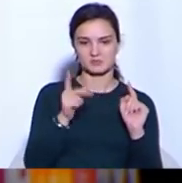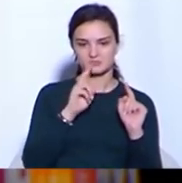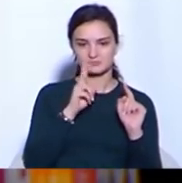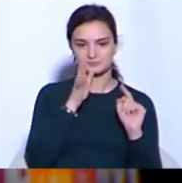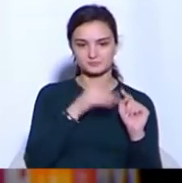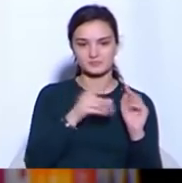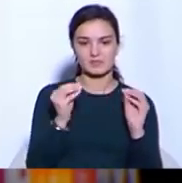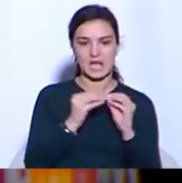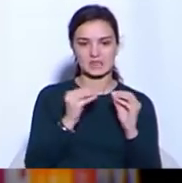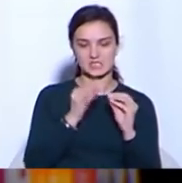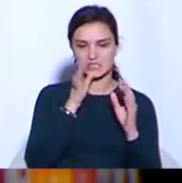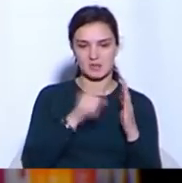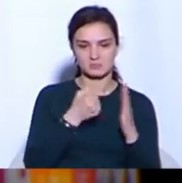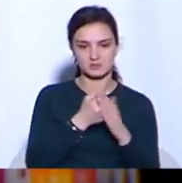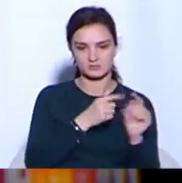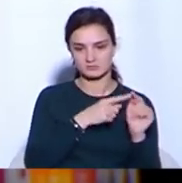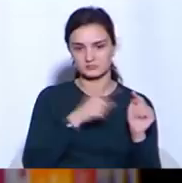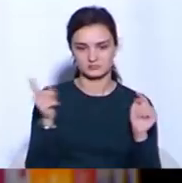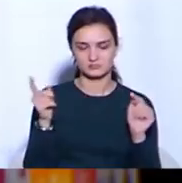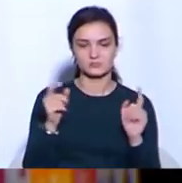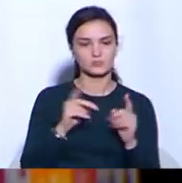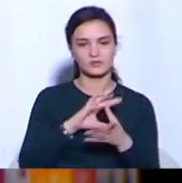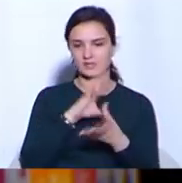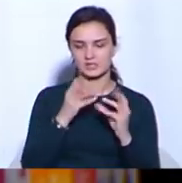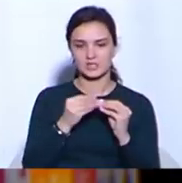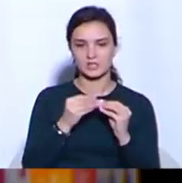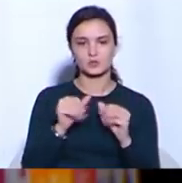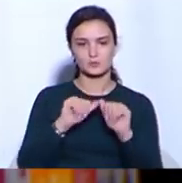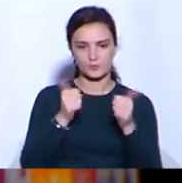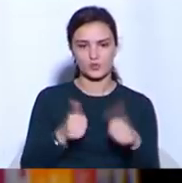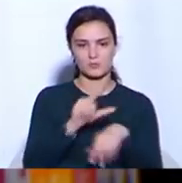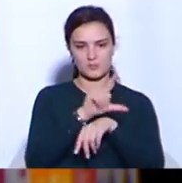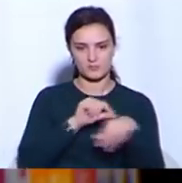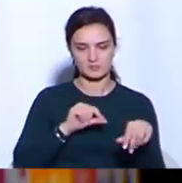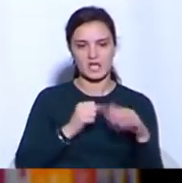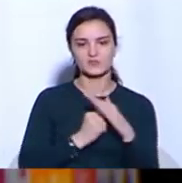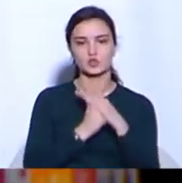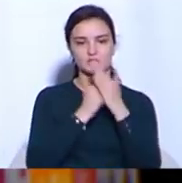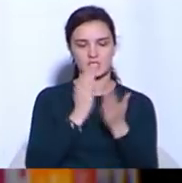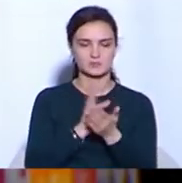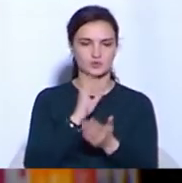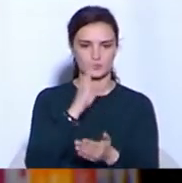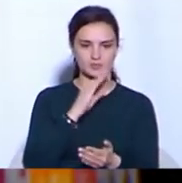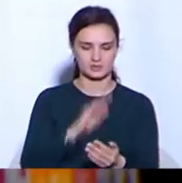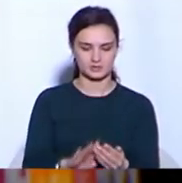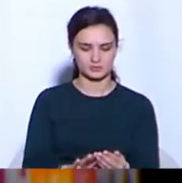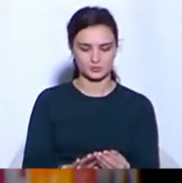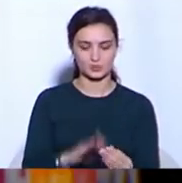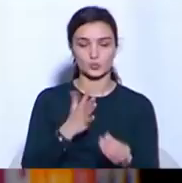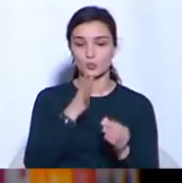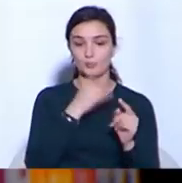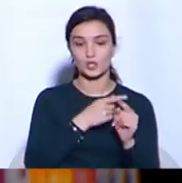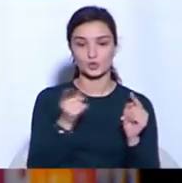და პირველი 10 წლის მანძილზეც მაქსიმალურად მოდელი და მაქსიმალურად ავტორიტეტი არის მშობელი. თუ ეს